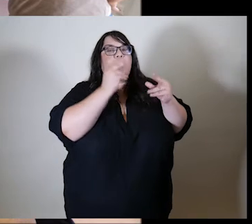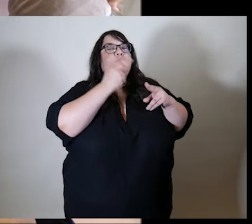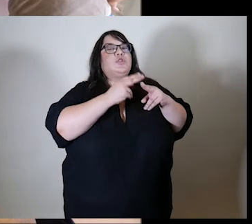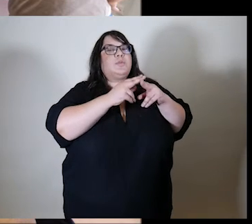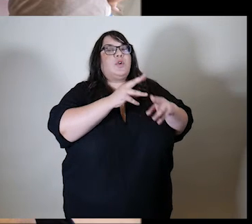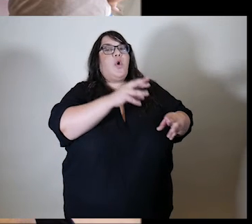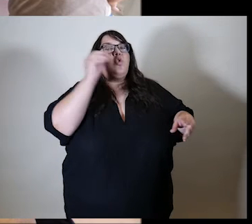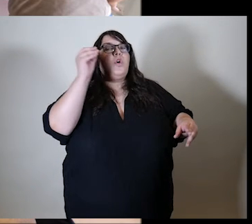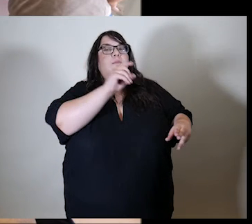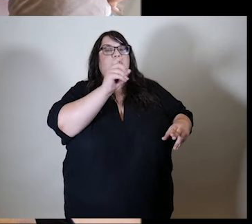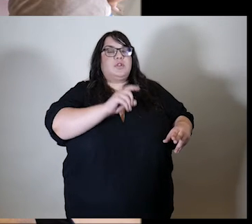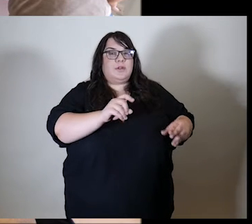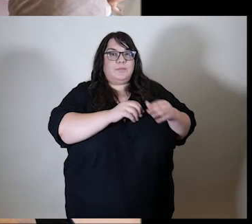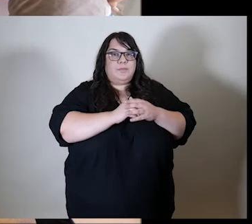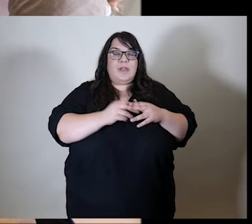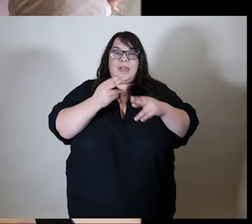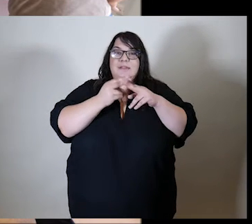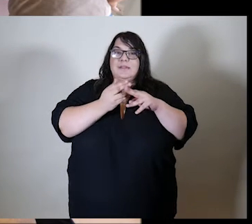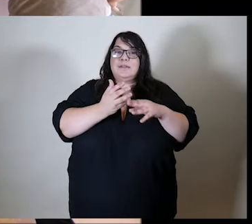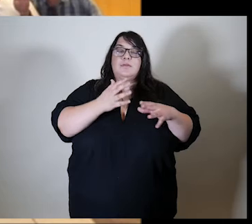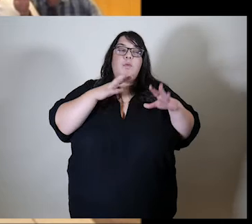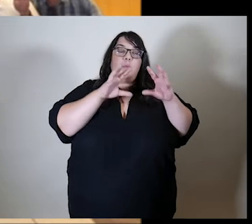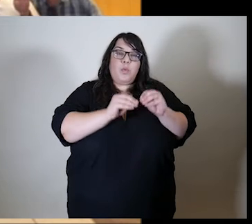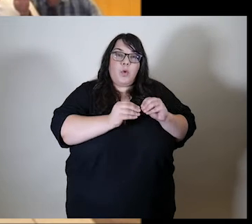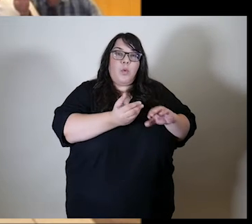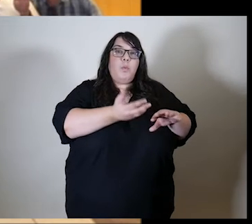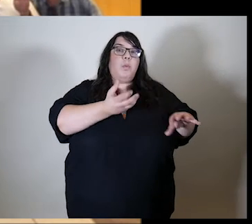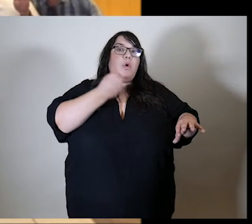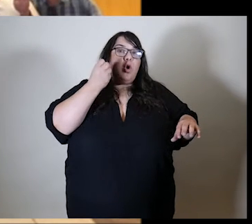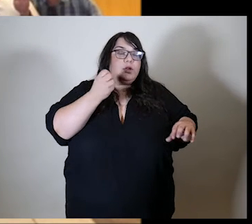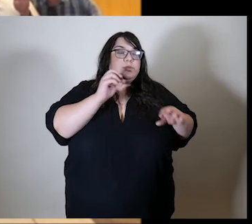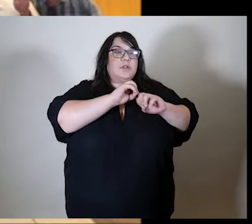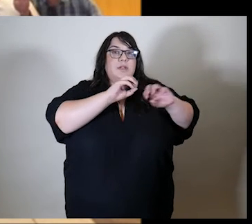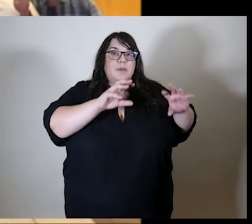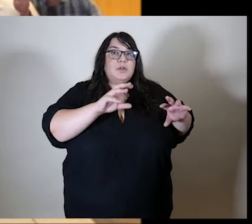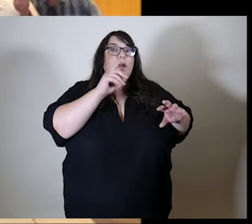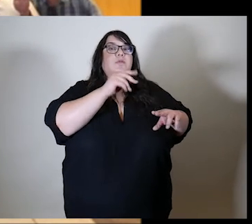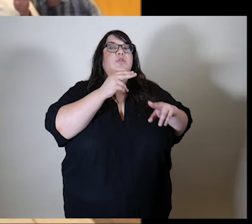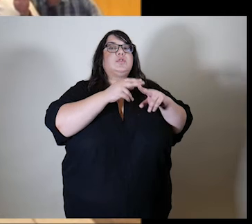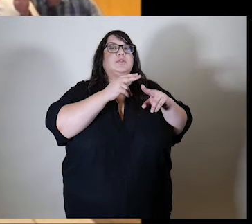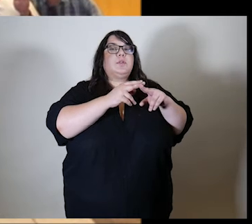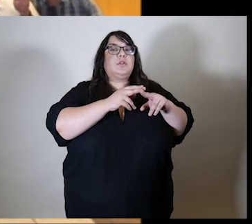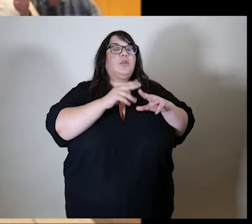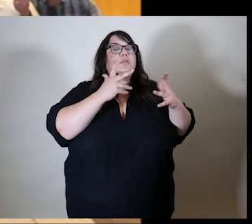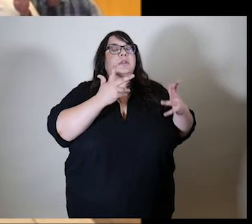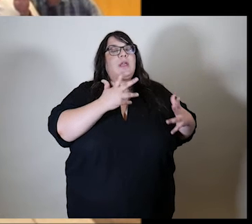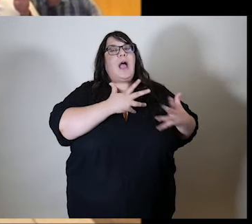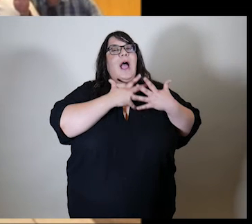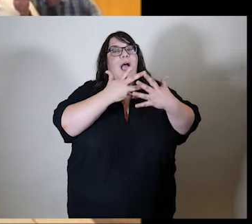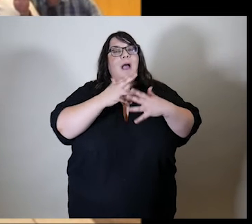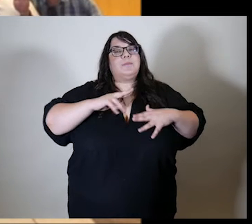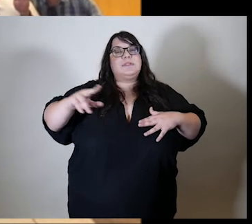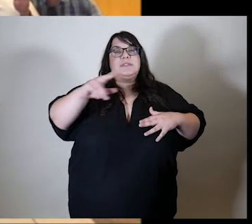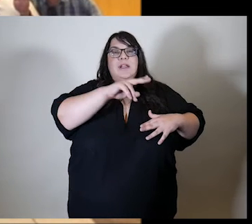μας. Οι αρχές και οι αξίες της πρόληψης είναι η ανάληψη της προσωπικής ευθύνης, ο σεβασμός, η αγάπη